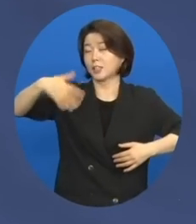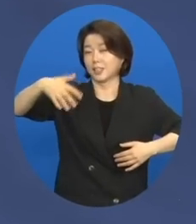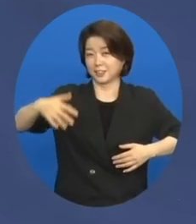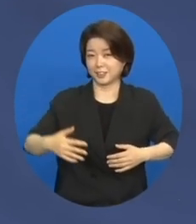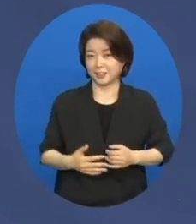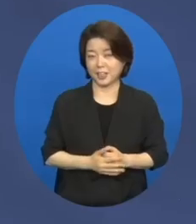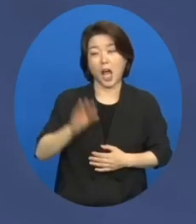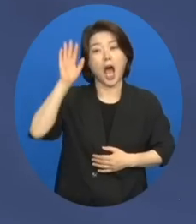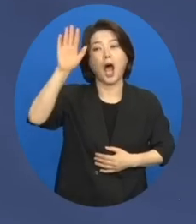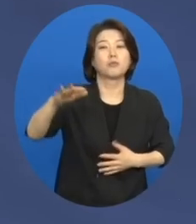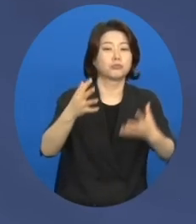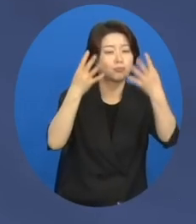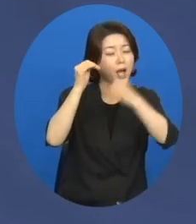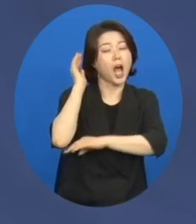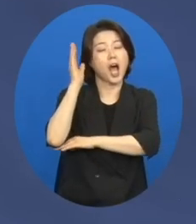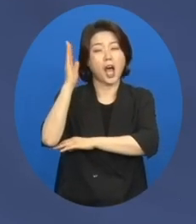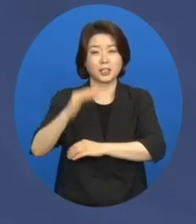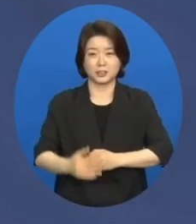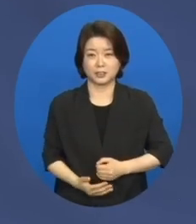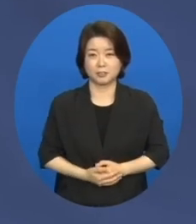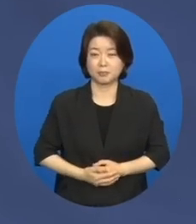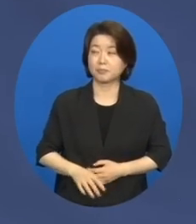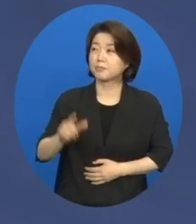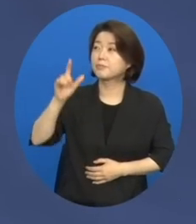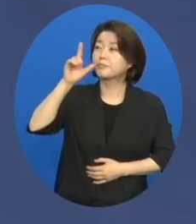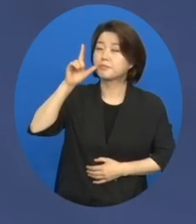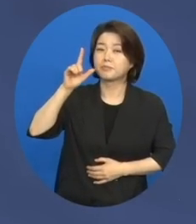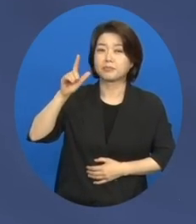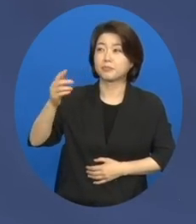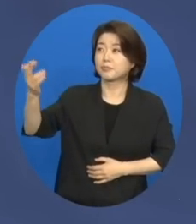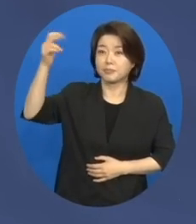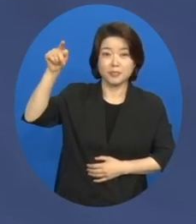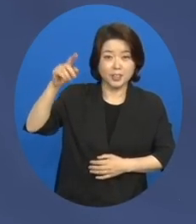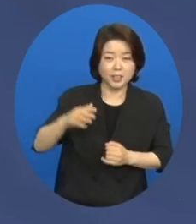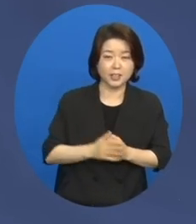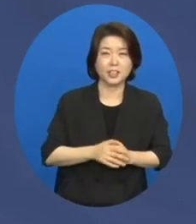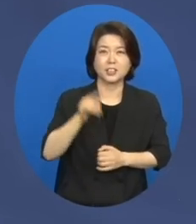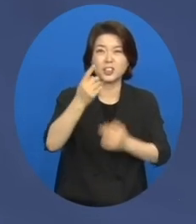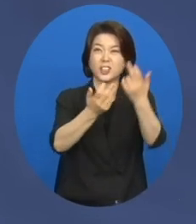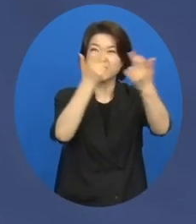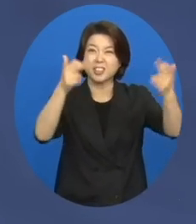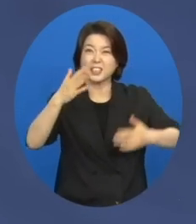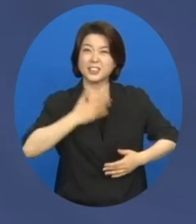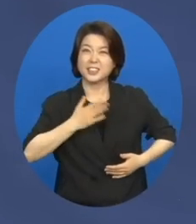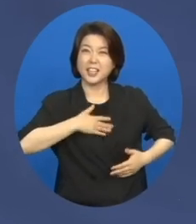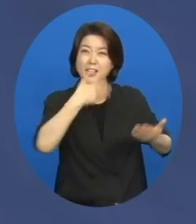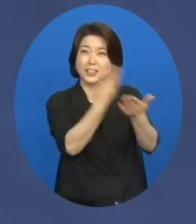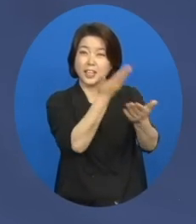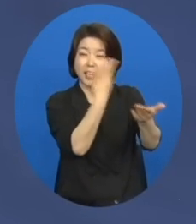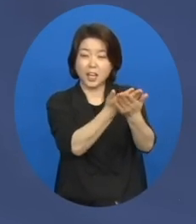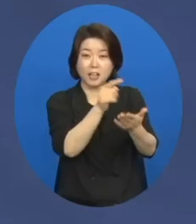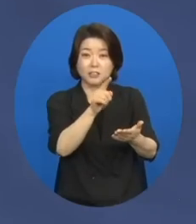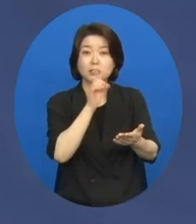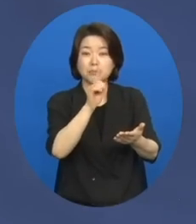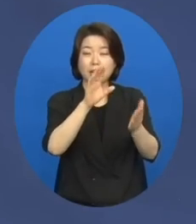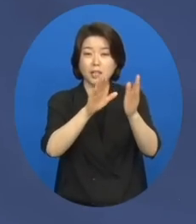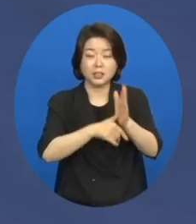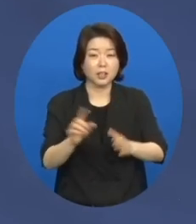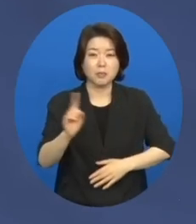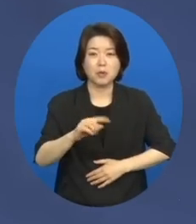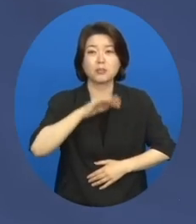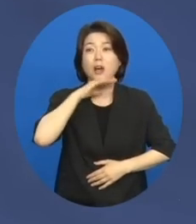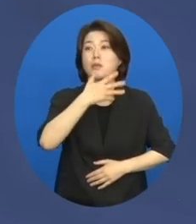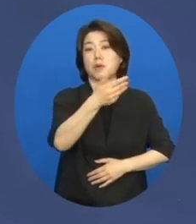많이 할 거예요. 우리 갈렙 형님 저 산지를 내게 달라고 했던 때가 85세